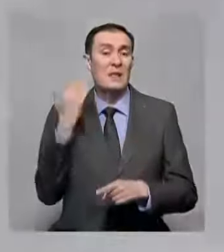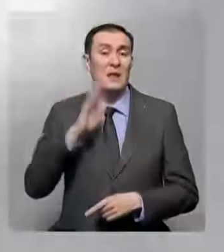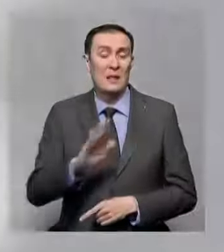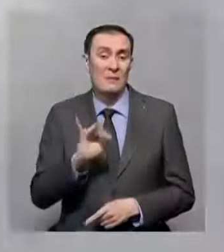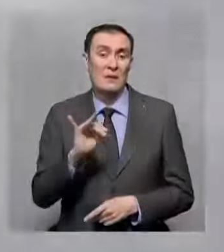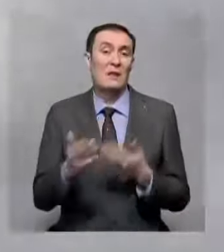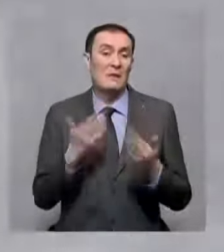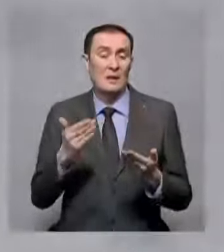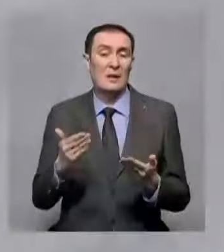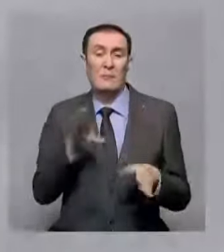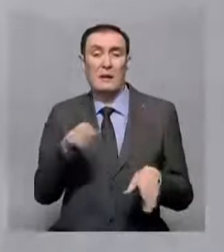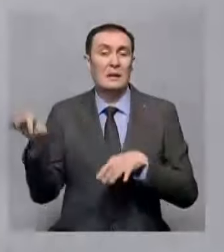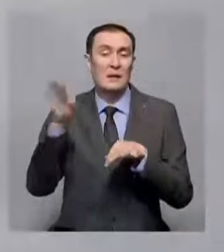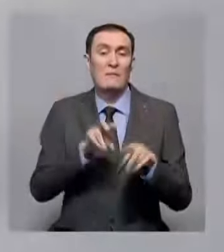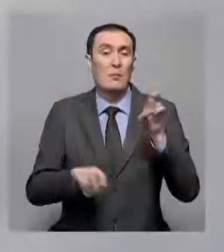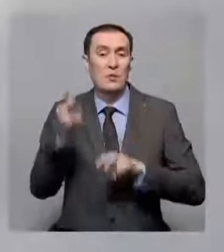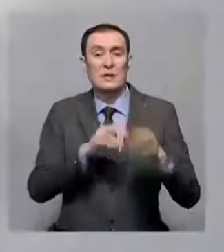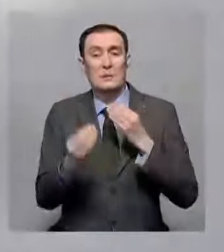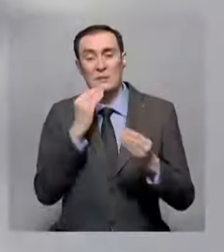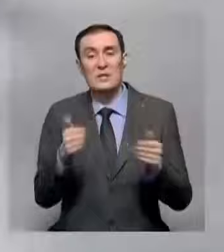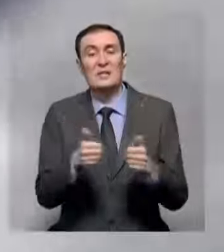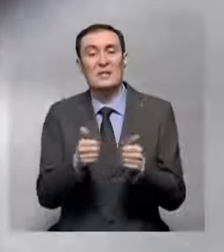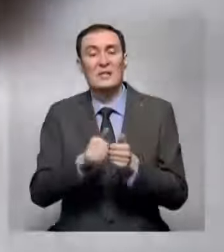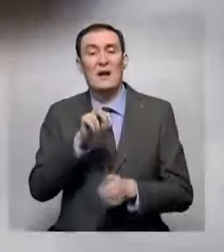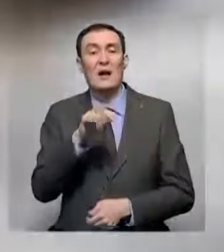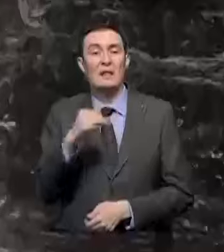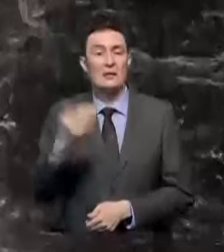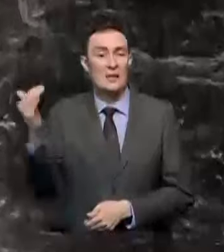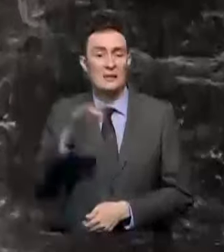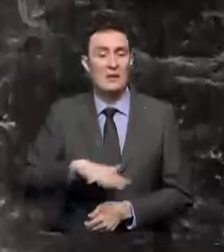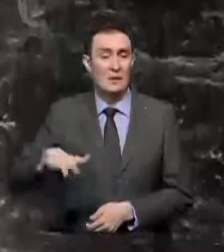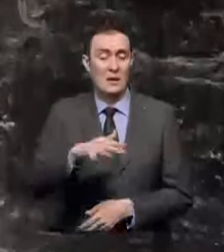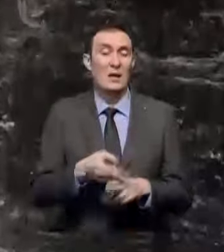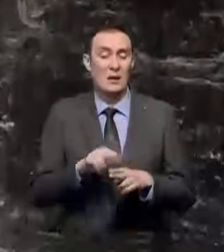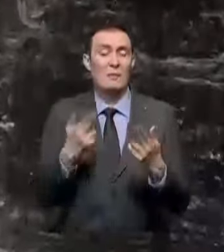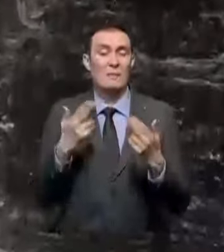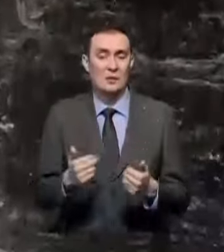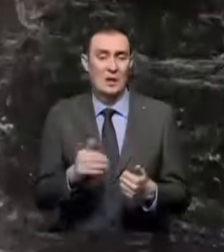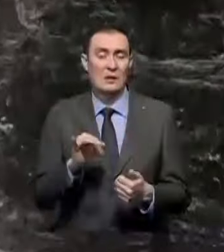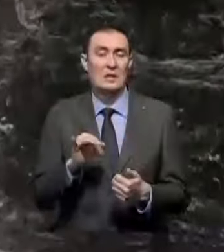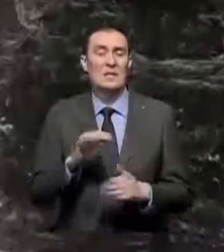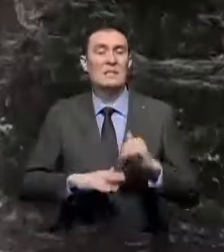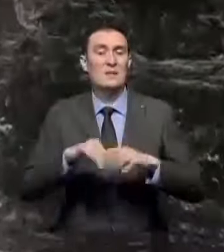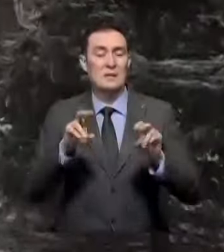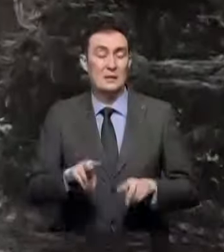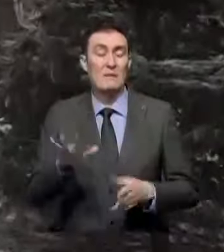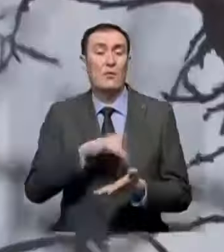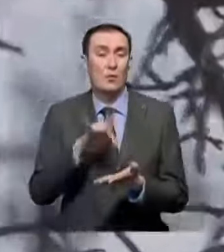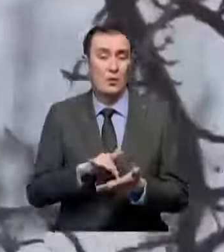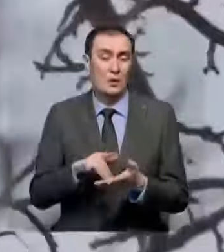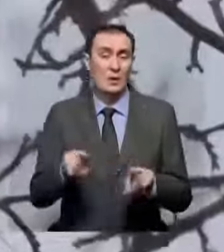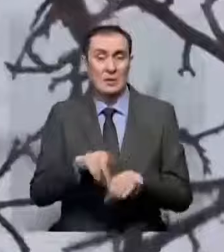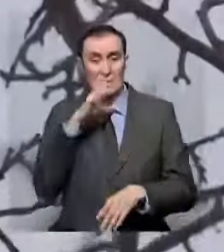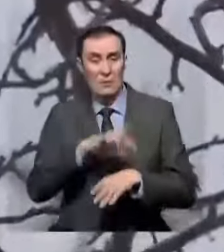недавно и, скорее всего, прилетели сюда в поисках пищи из соседнего Алтайского края. Это подтверждают и местные биологи. В городе, к тому